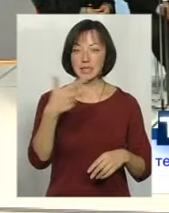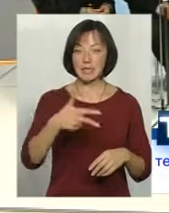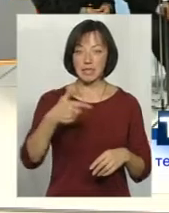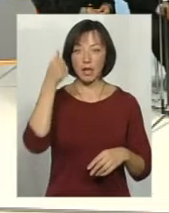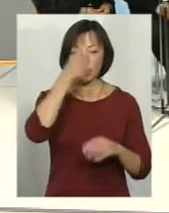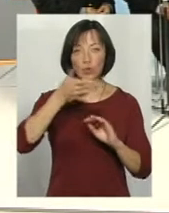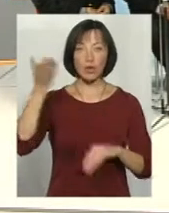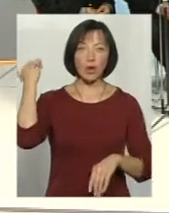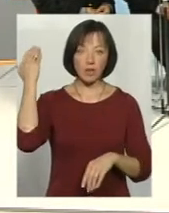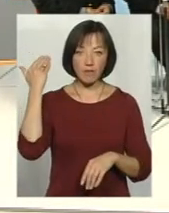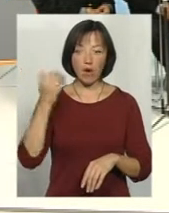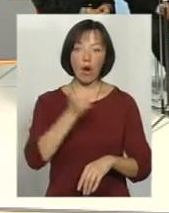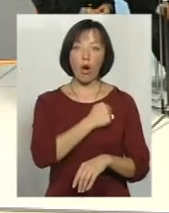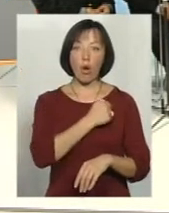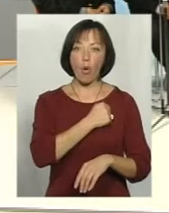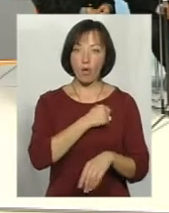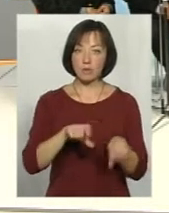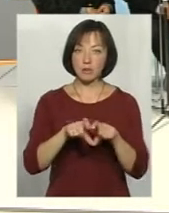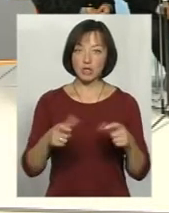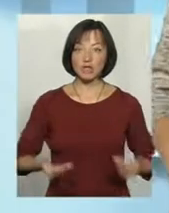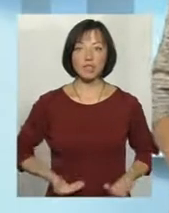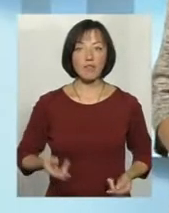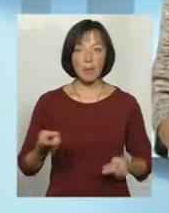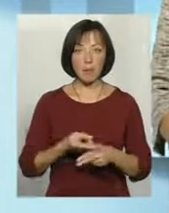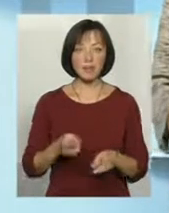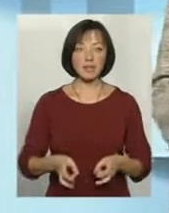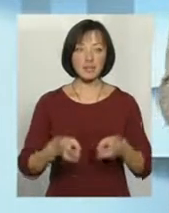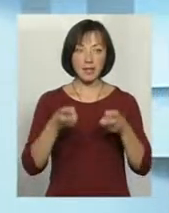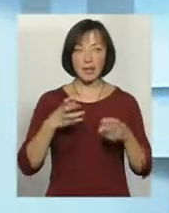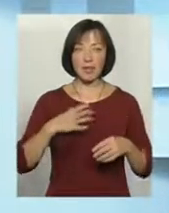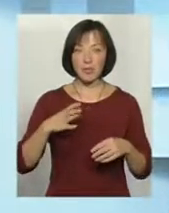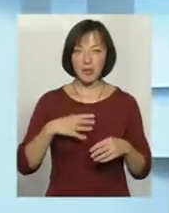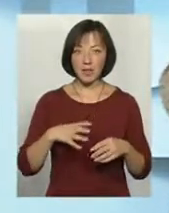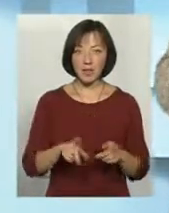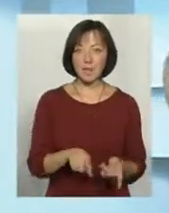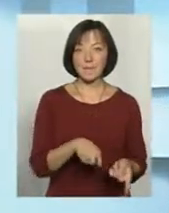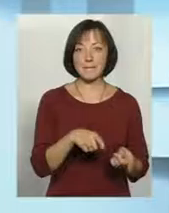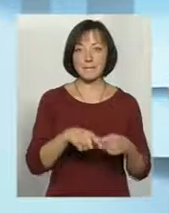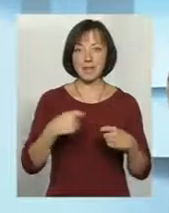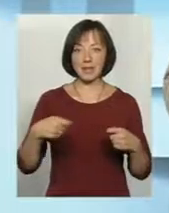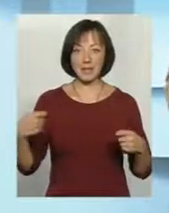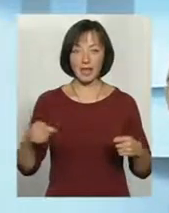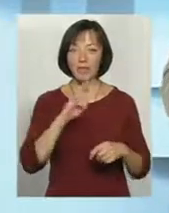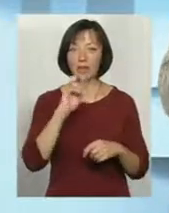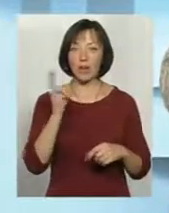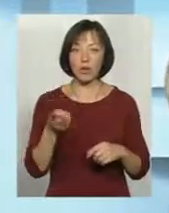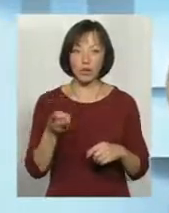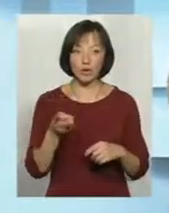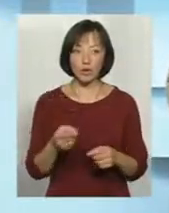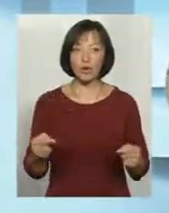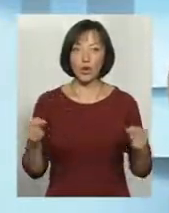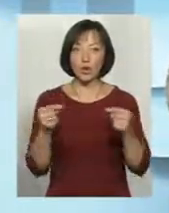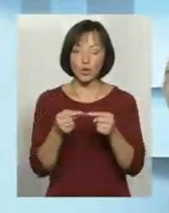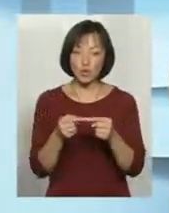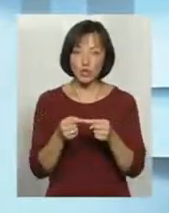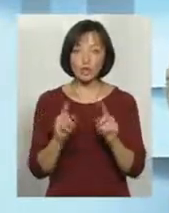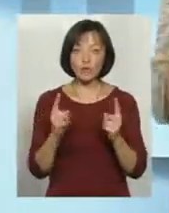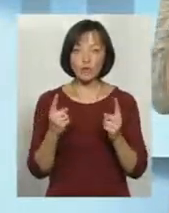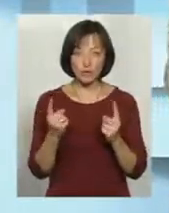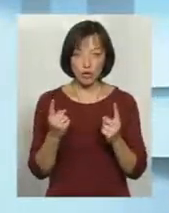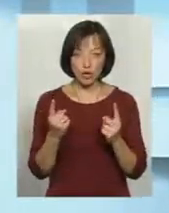років госпіталь жив без ліфта? Ви нам пропонуєте протягнути на 2 роки? Я просто хочу уточнити, тому